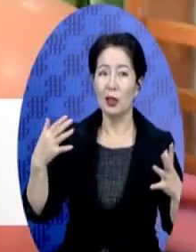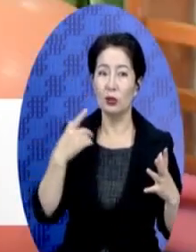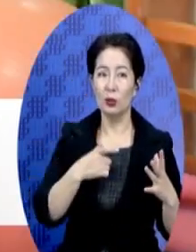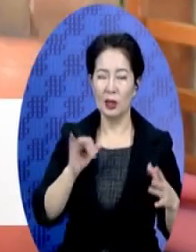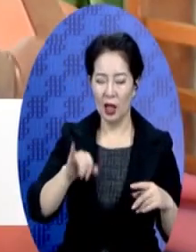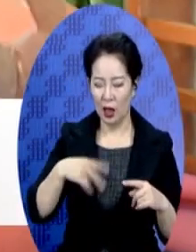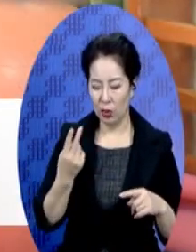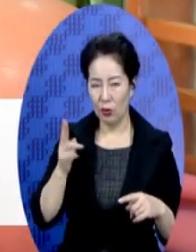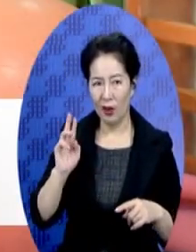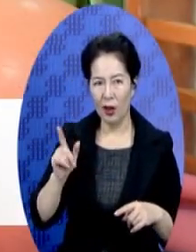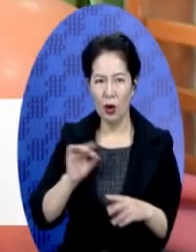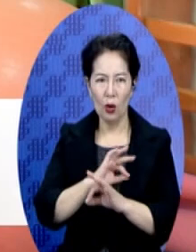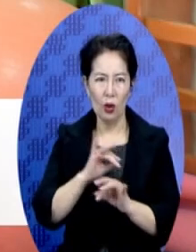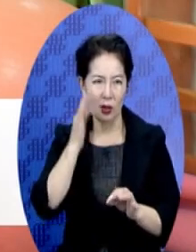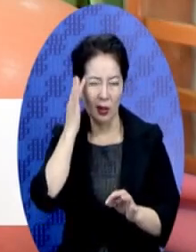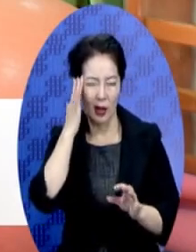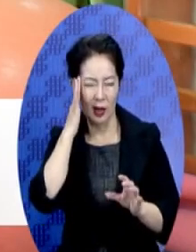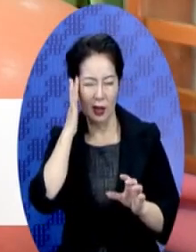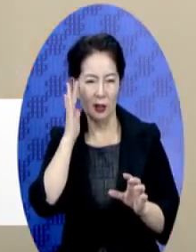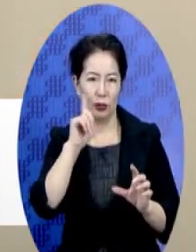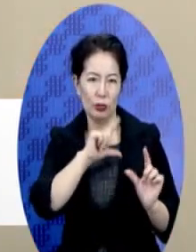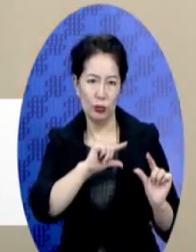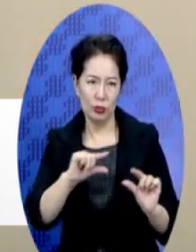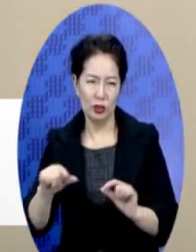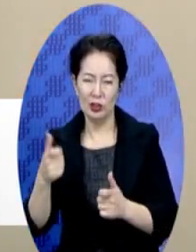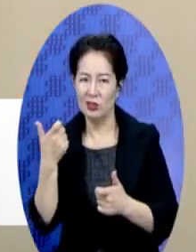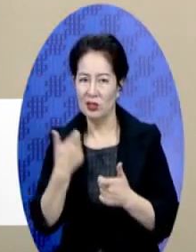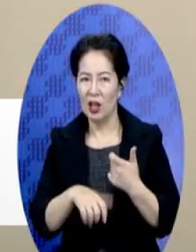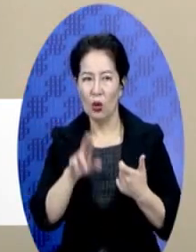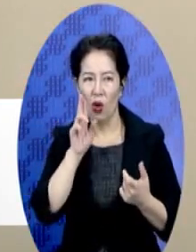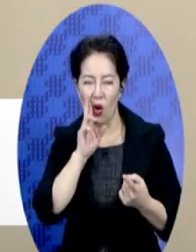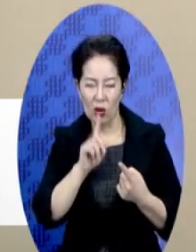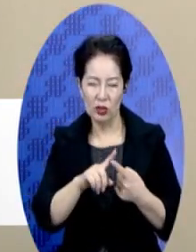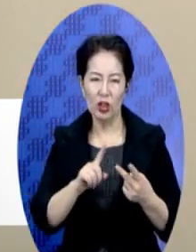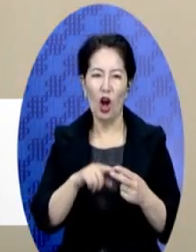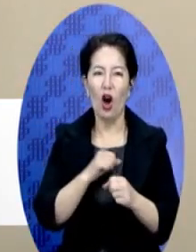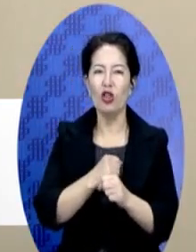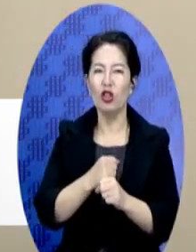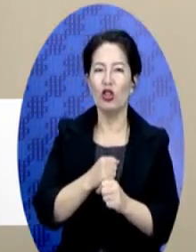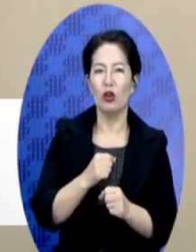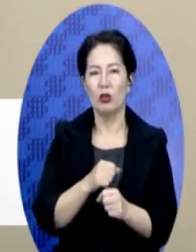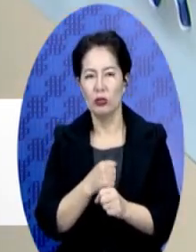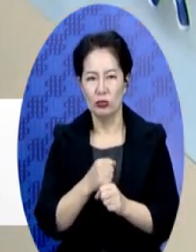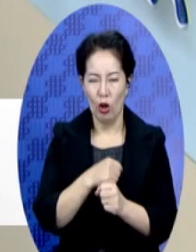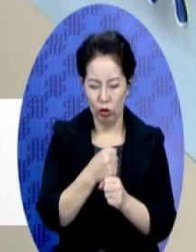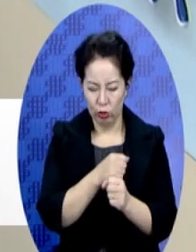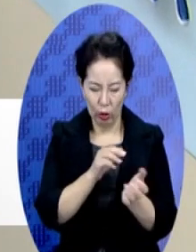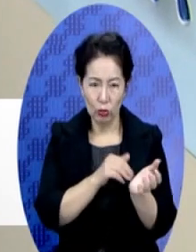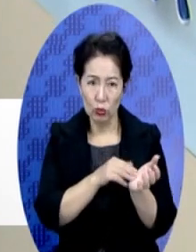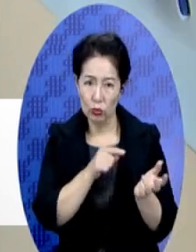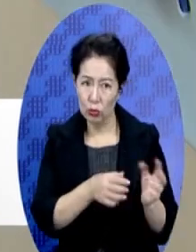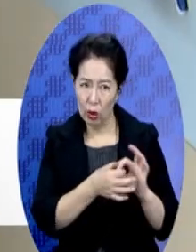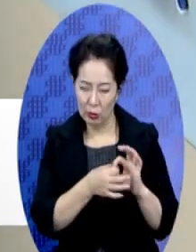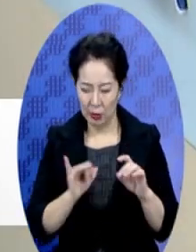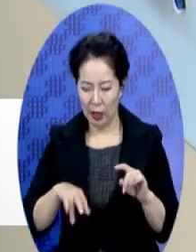жингээ янз бүрийн аргаар бууруулах боломжтой. Гэтэл зохисгүй хооллолт, хөдөлгөөний дутагдал зэрэг амьдралын буруу хөвшил нь илүүдэл жингээс үүдэлтэй хавдрын